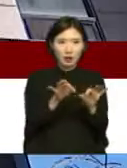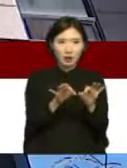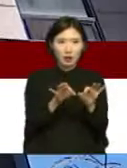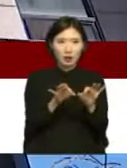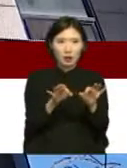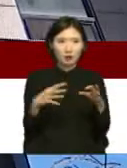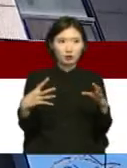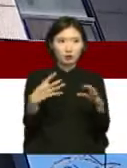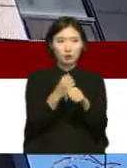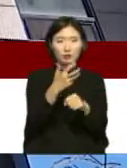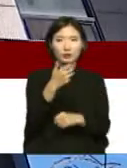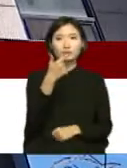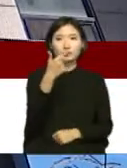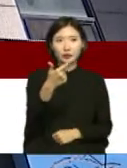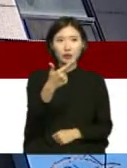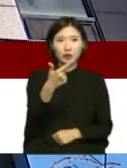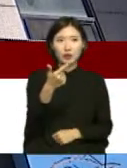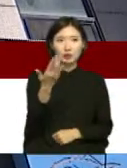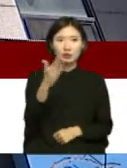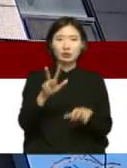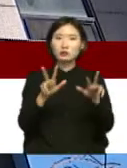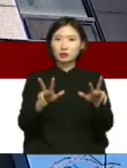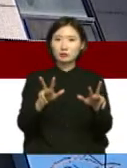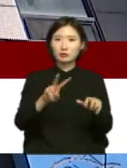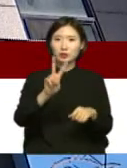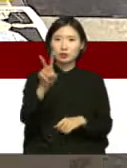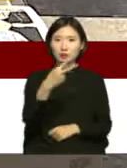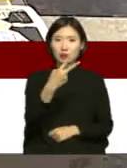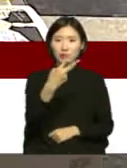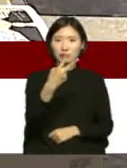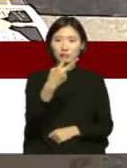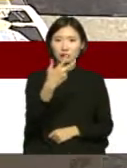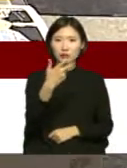합쳐서 86개소가 있었어요. 근데 지금 현재 같은 경우는